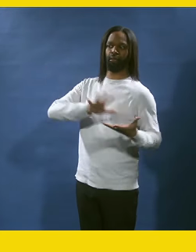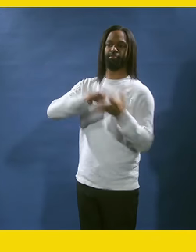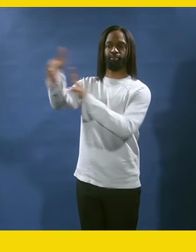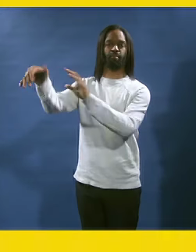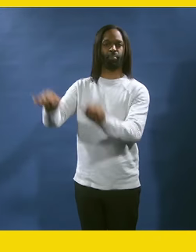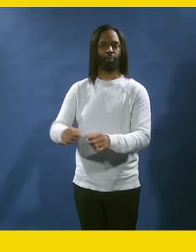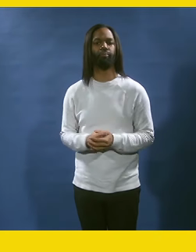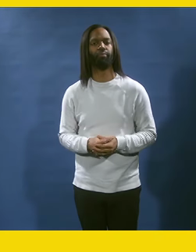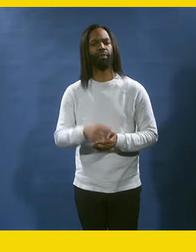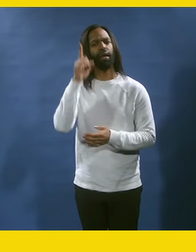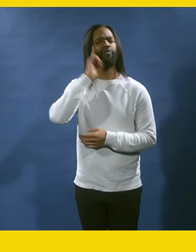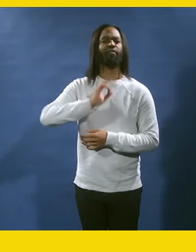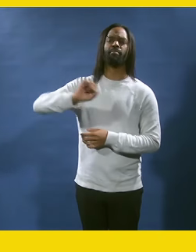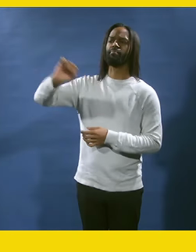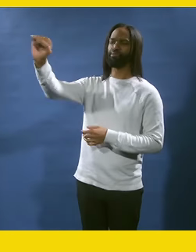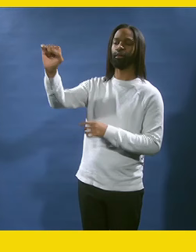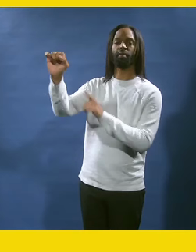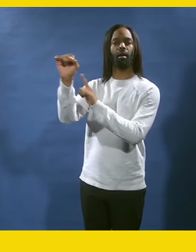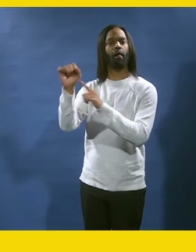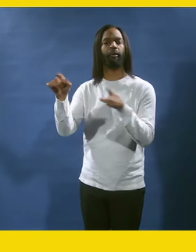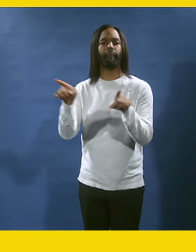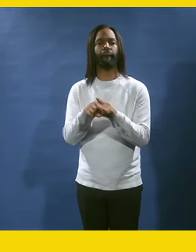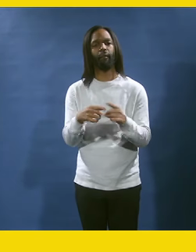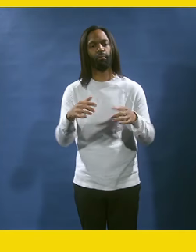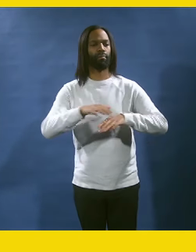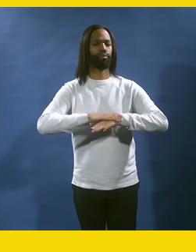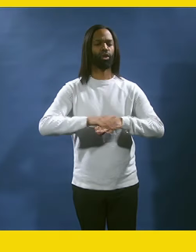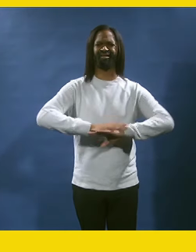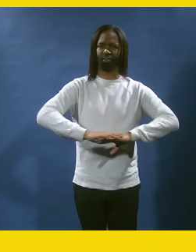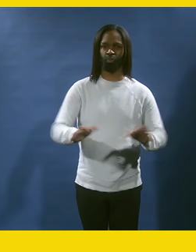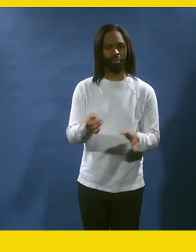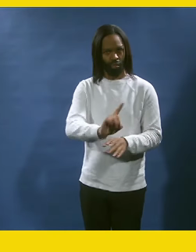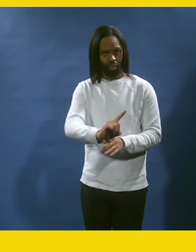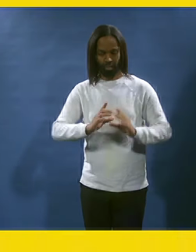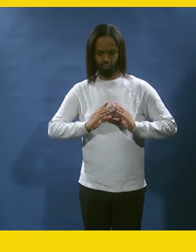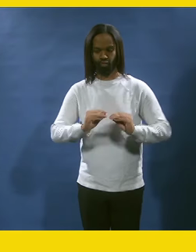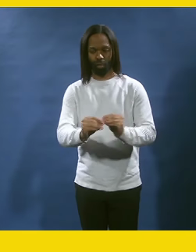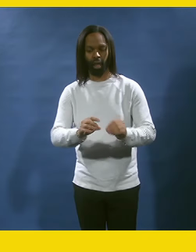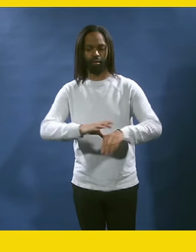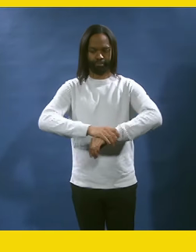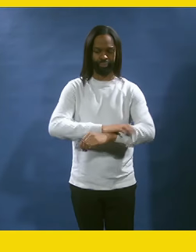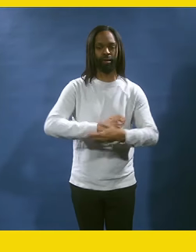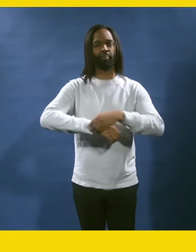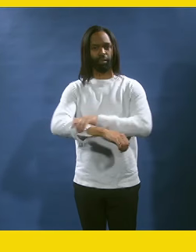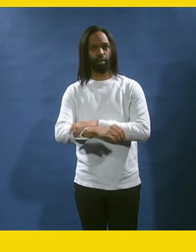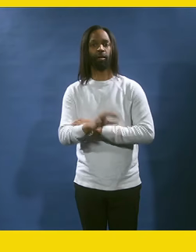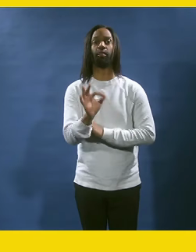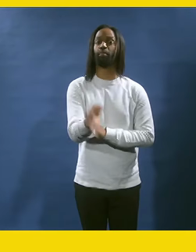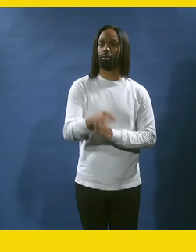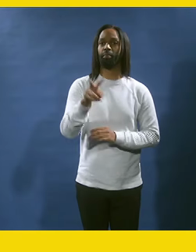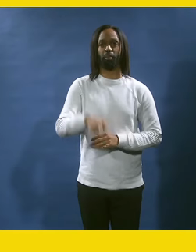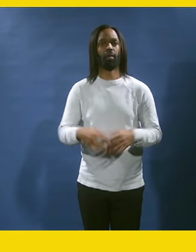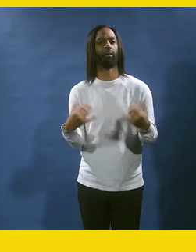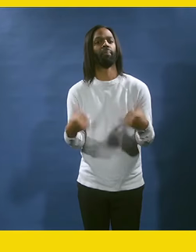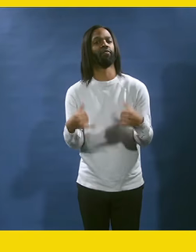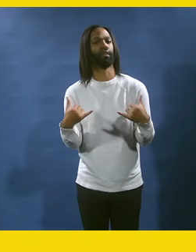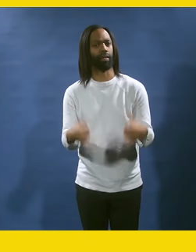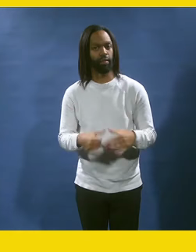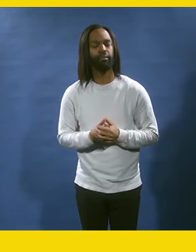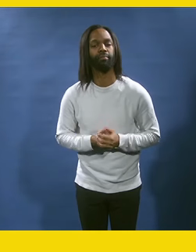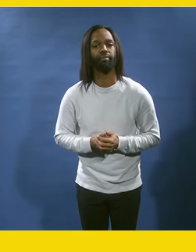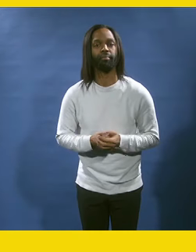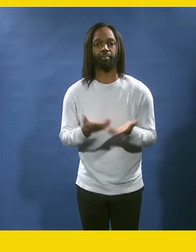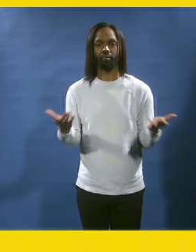grande cause, c'est des moyens, c'est du terrain. Et oui, il reste à faire. Pendant que